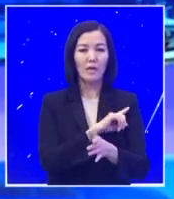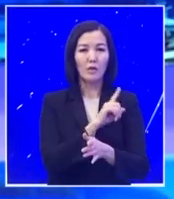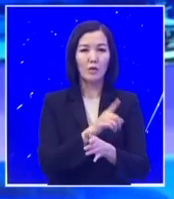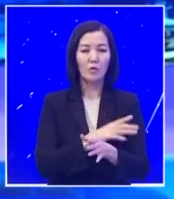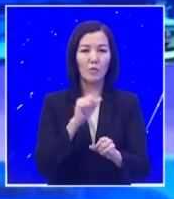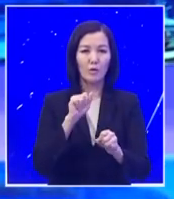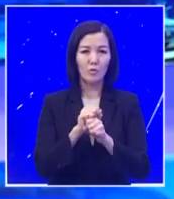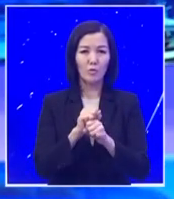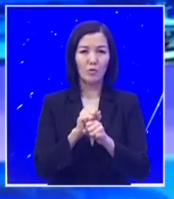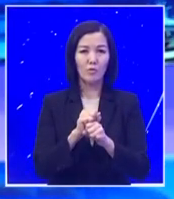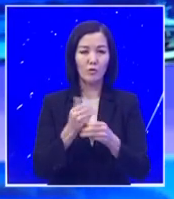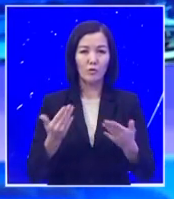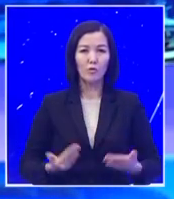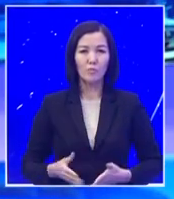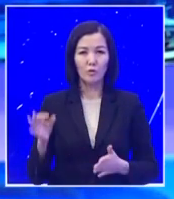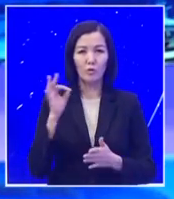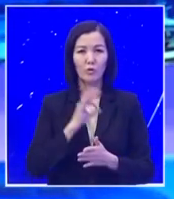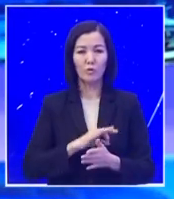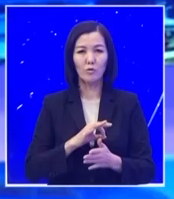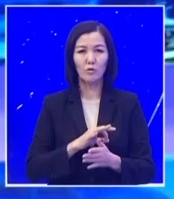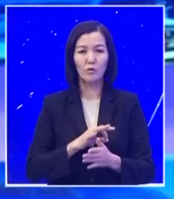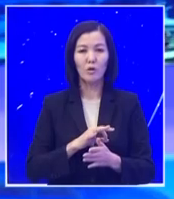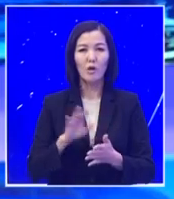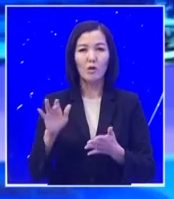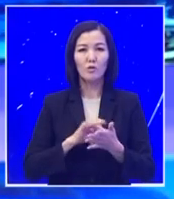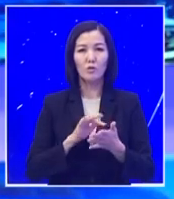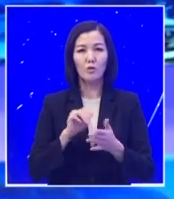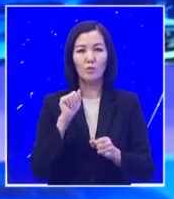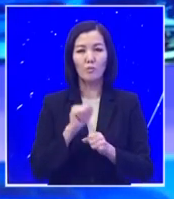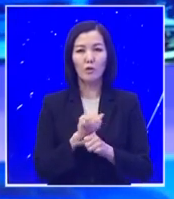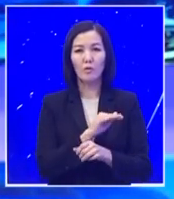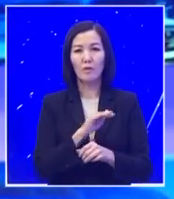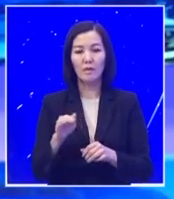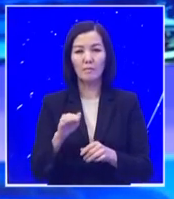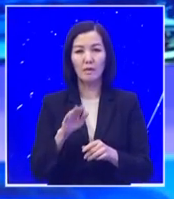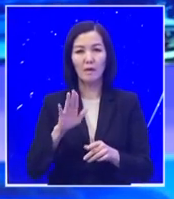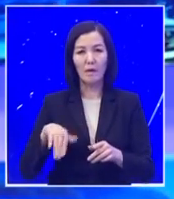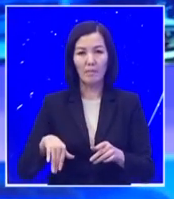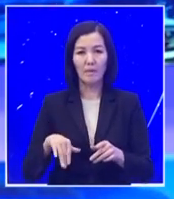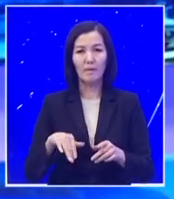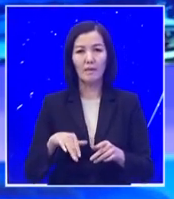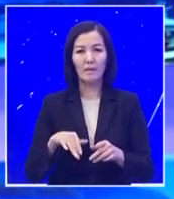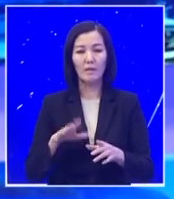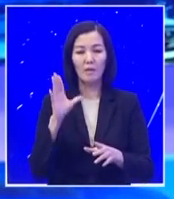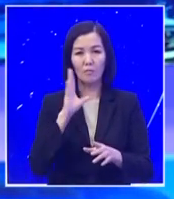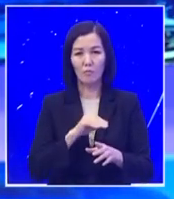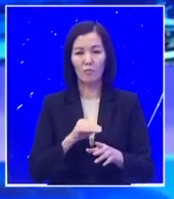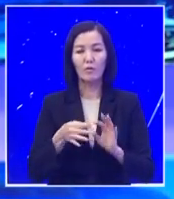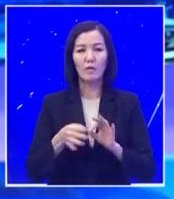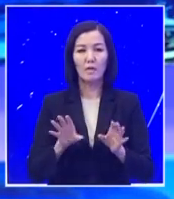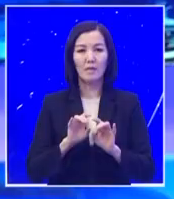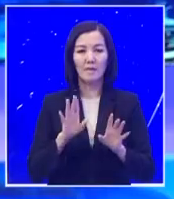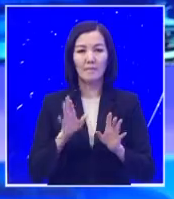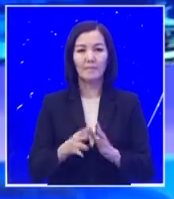өшіру, немесе тұрмыстық тұтынушының жеке шотын бұғаттау тек ресми хабарламадан кейін ғана мүмкін. Тақырыпты тілші